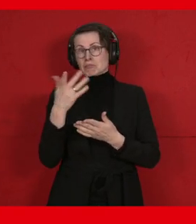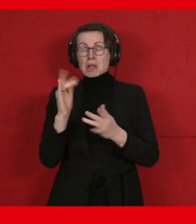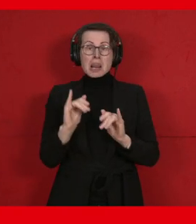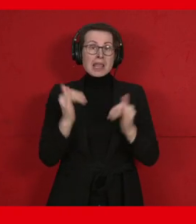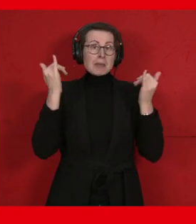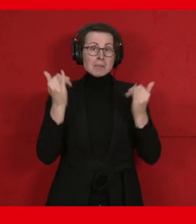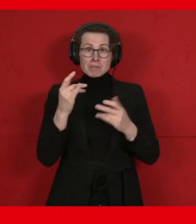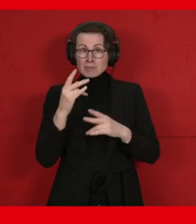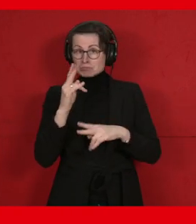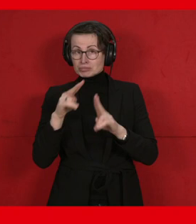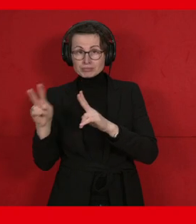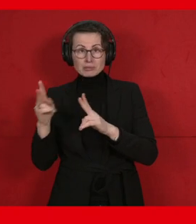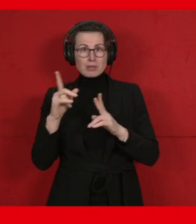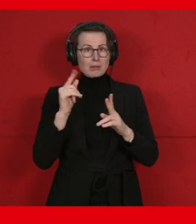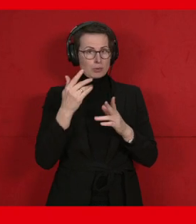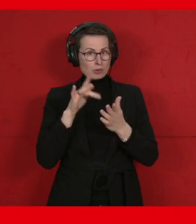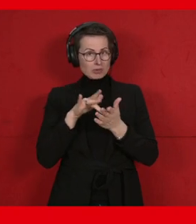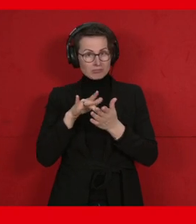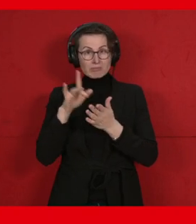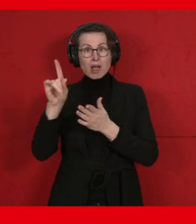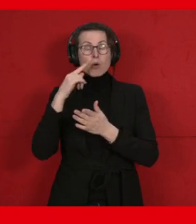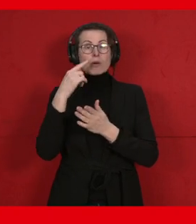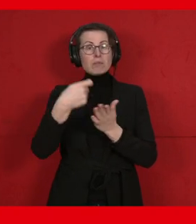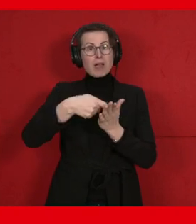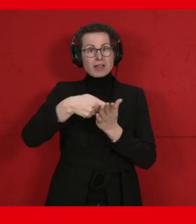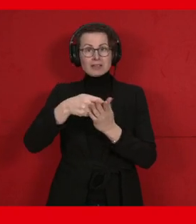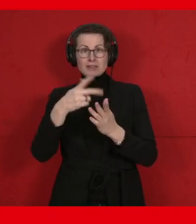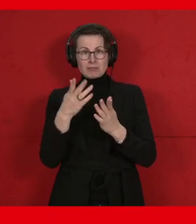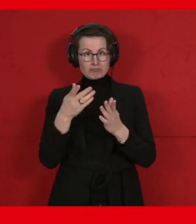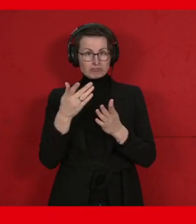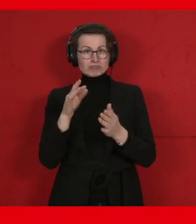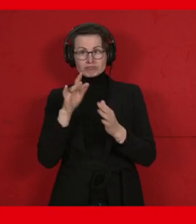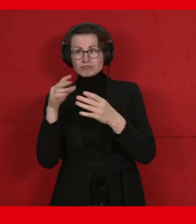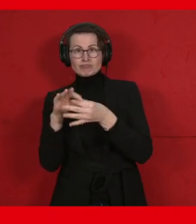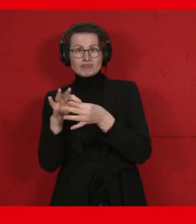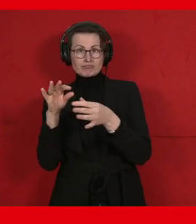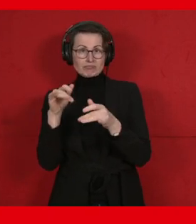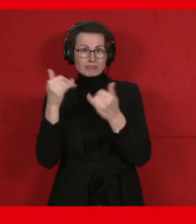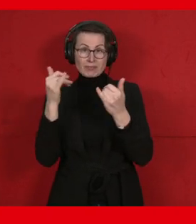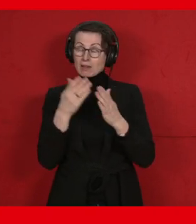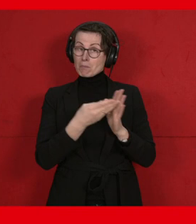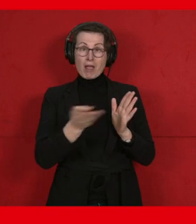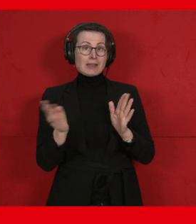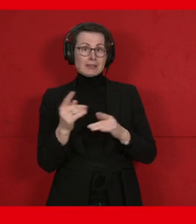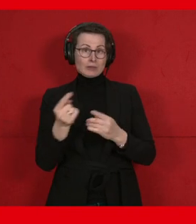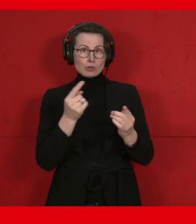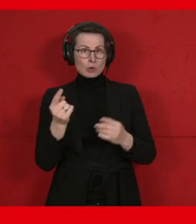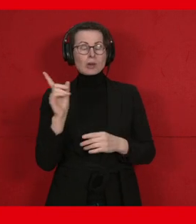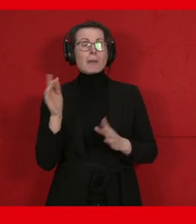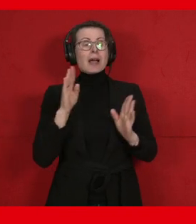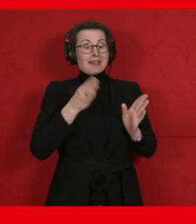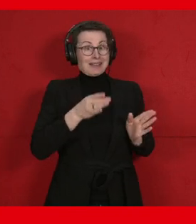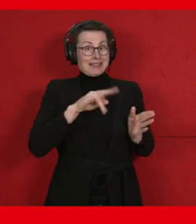lebt, unterschiedliche Preislabels haben. Und insofern sagen wir, es ist eine sehr, sehr breite Diskussion. Aber es ist auf jeden Fall mal